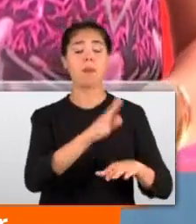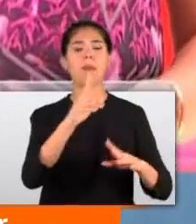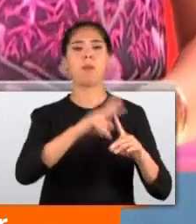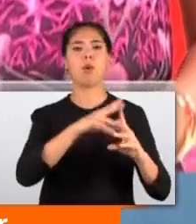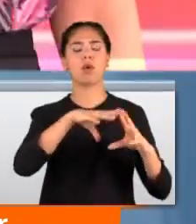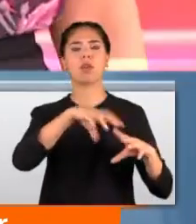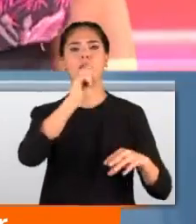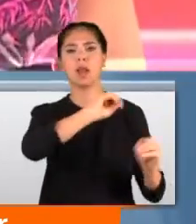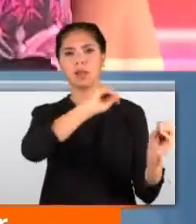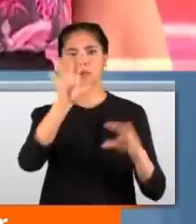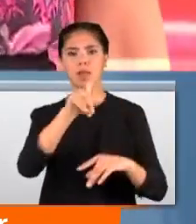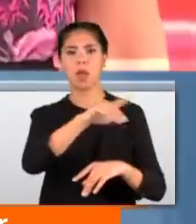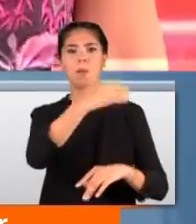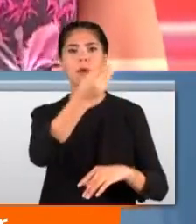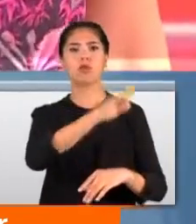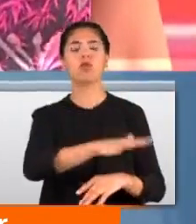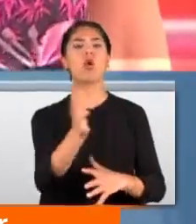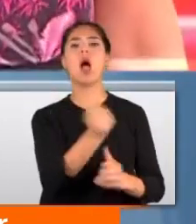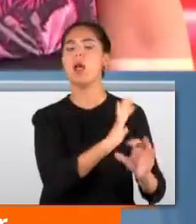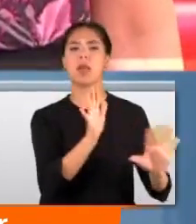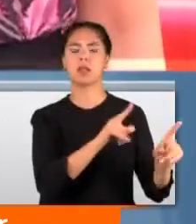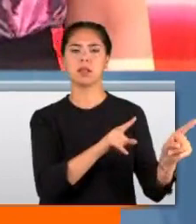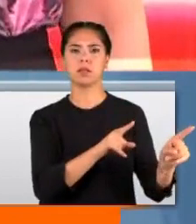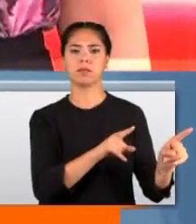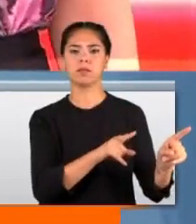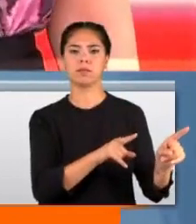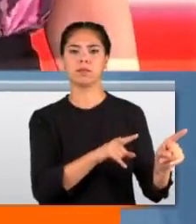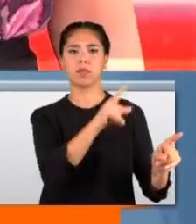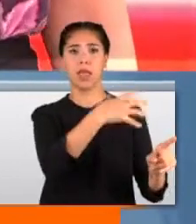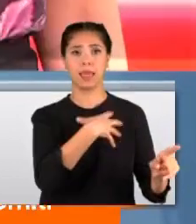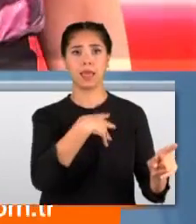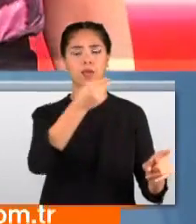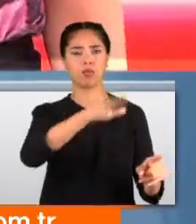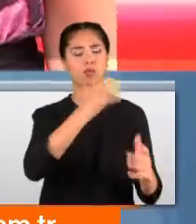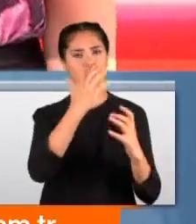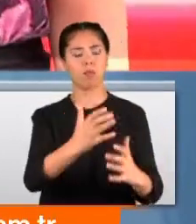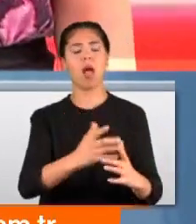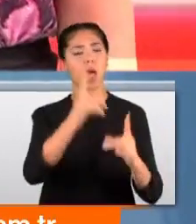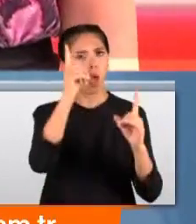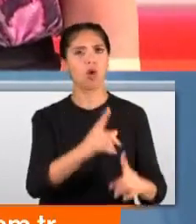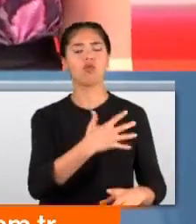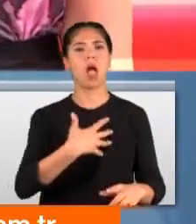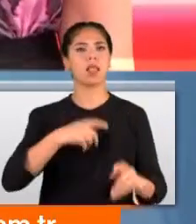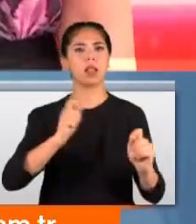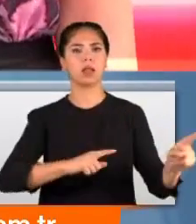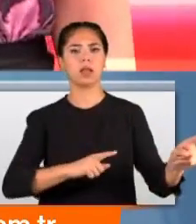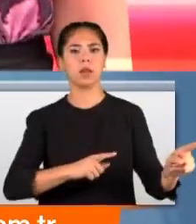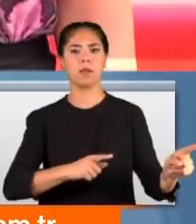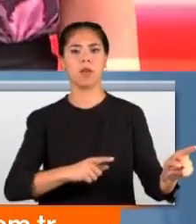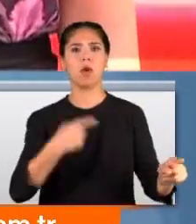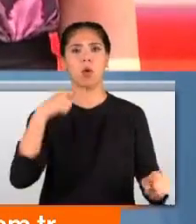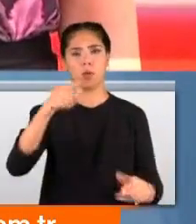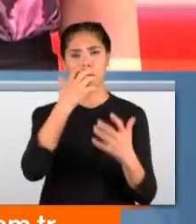karakola teslim et. Başkasının çocuğunu alamazsın. Sen git önce kendi çocuklarının başında git analık yap. Ona ben